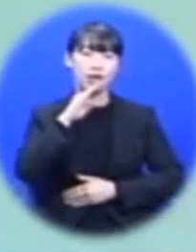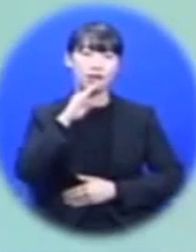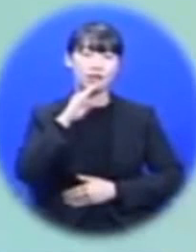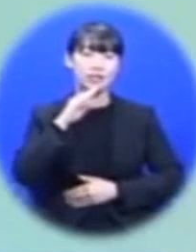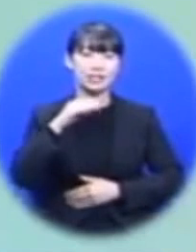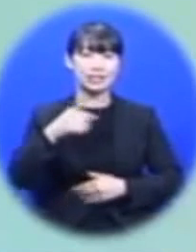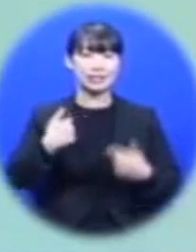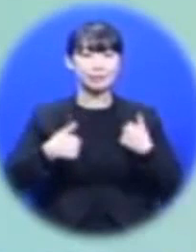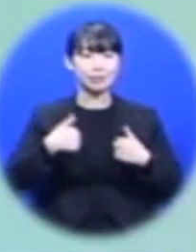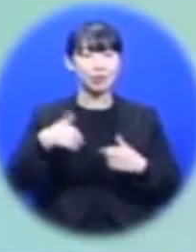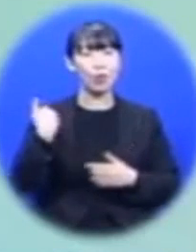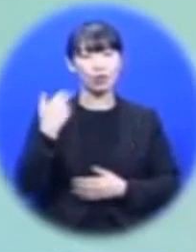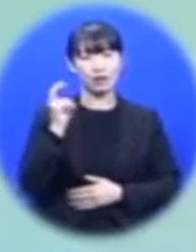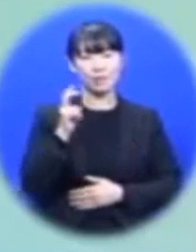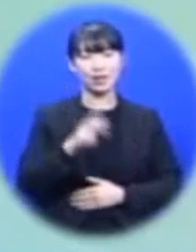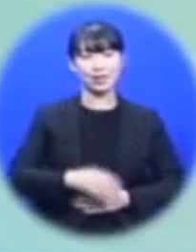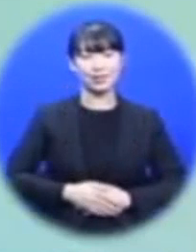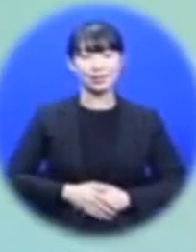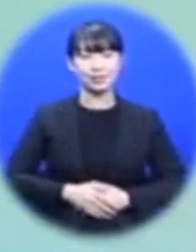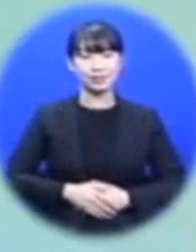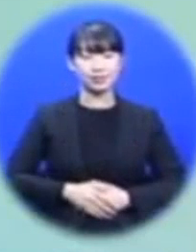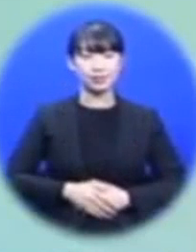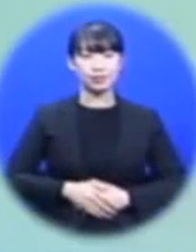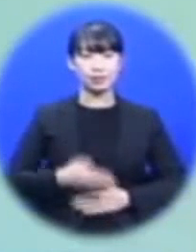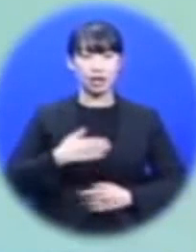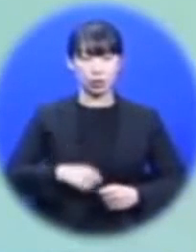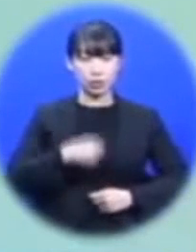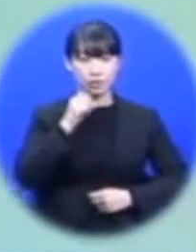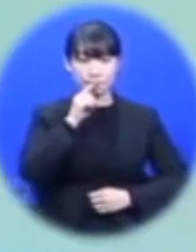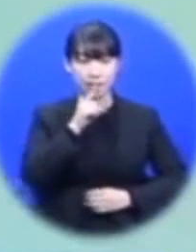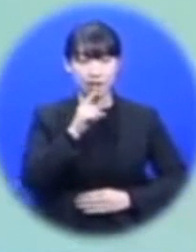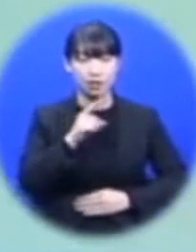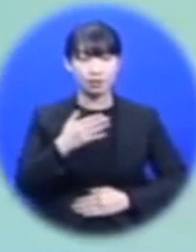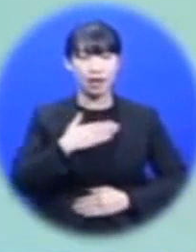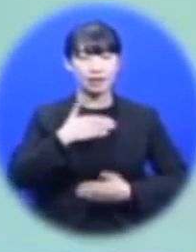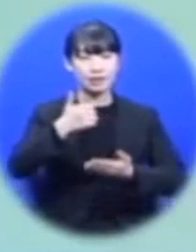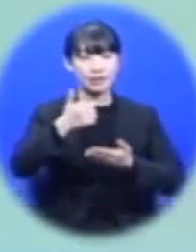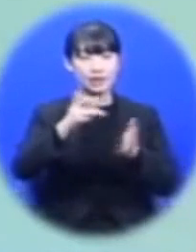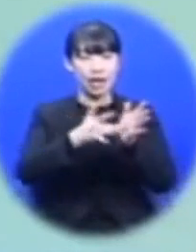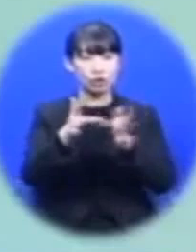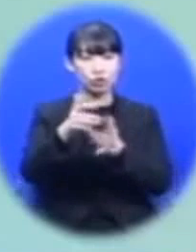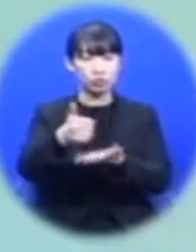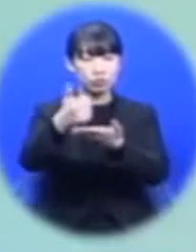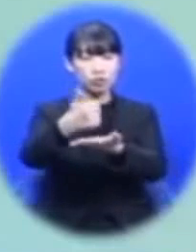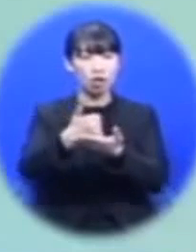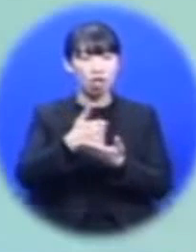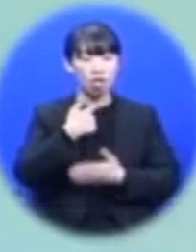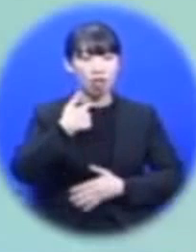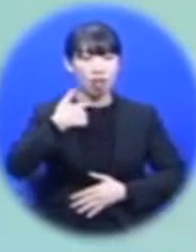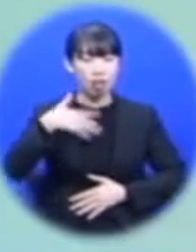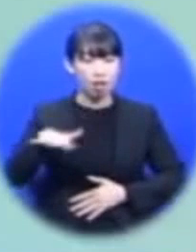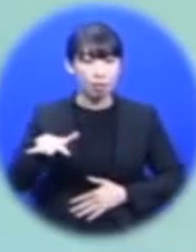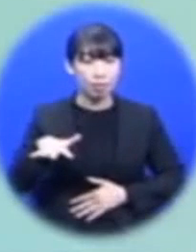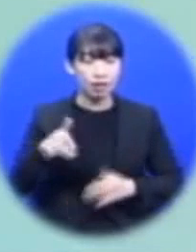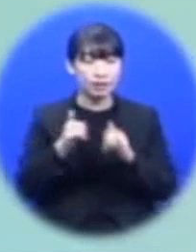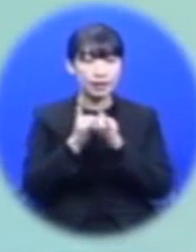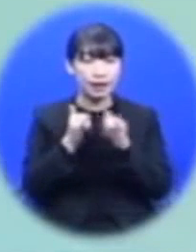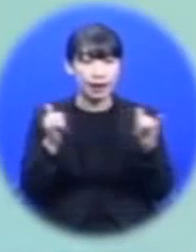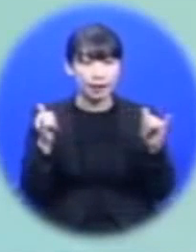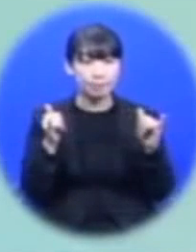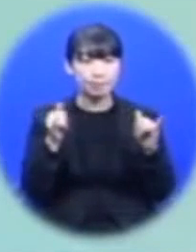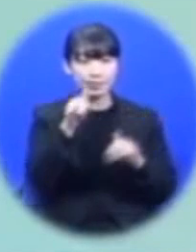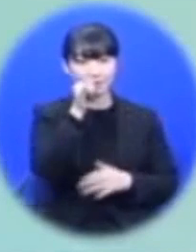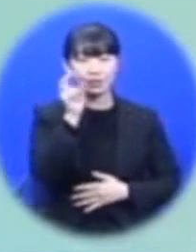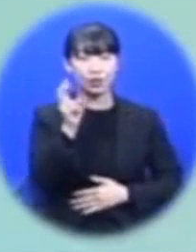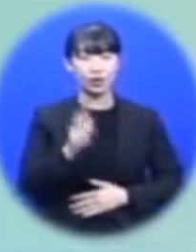시간에 솔직히 말해서 나는 예수님을 영접한 적이 없었다 그동안